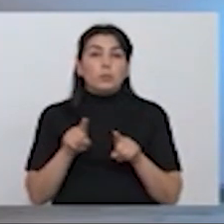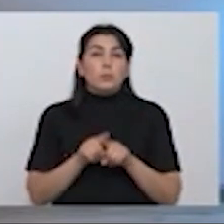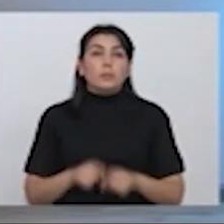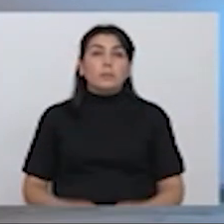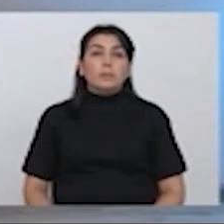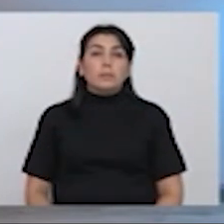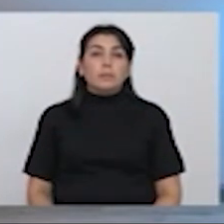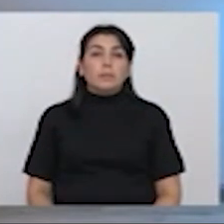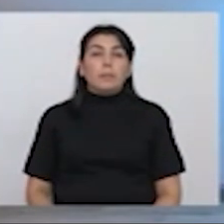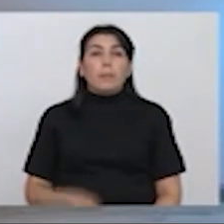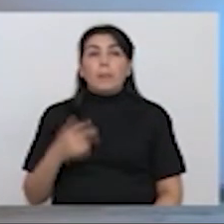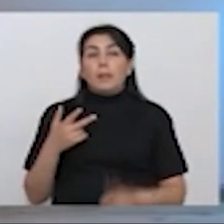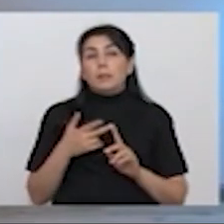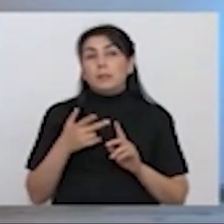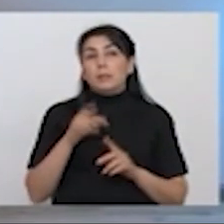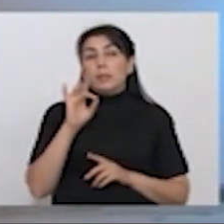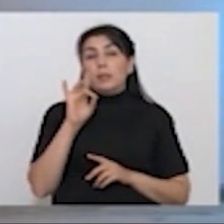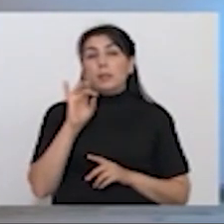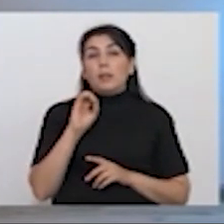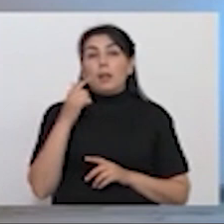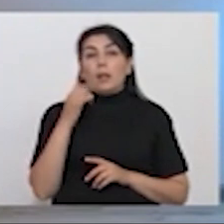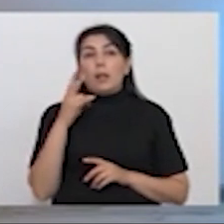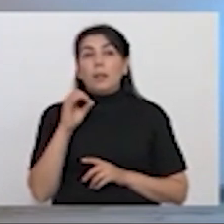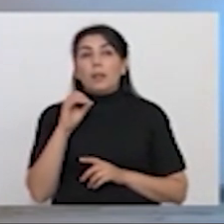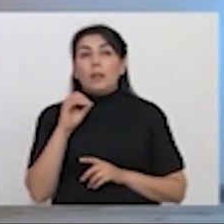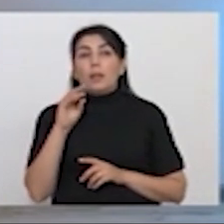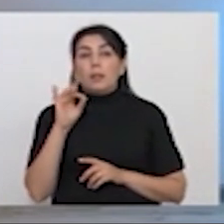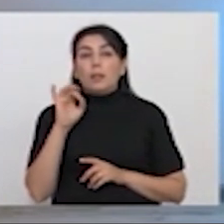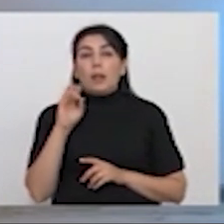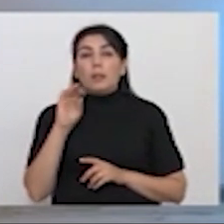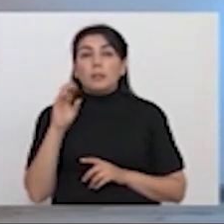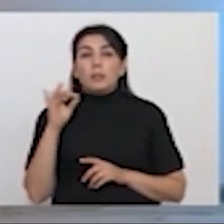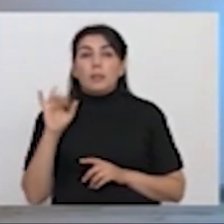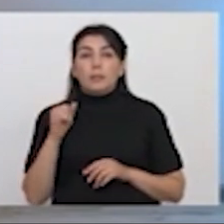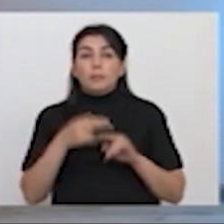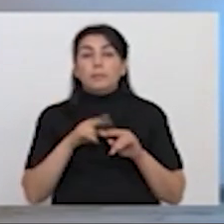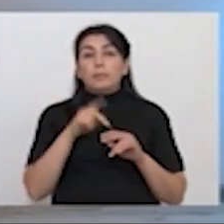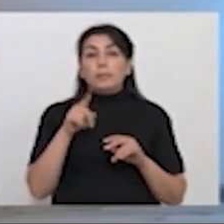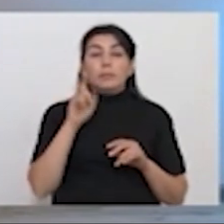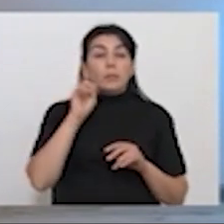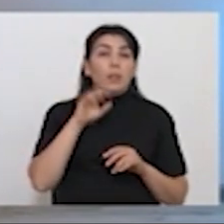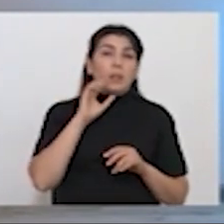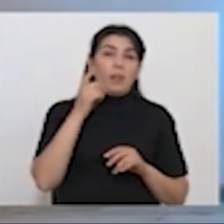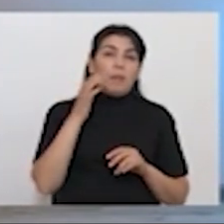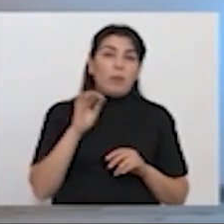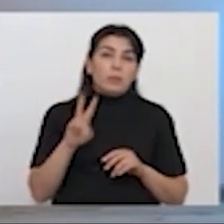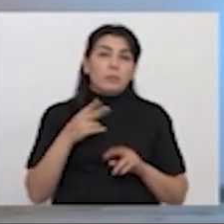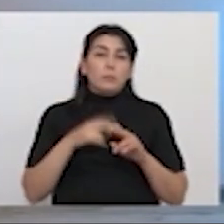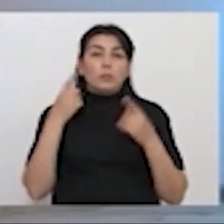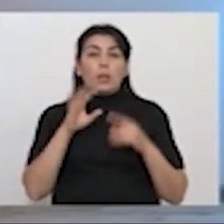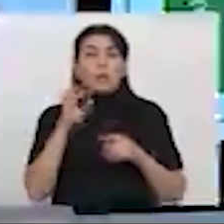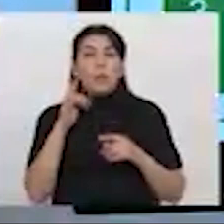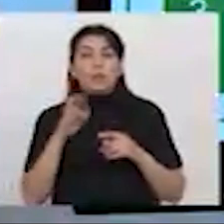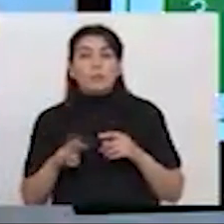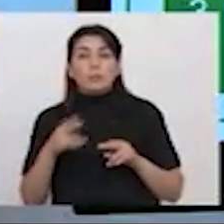bo'ladi va uchinchidan regeneratsiyani ta'minlab beradi. Ya'ni biz bilamiz, hayvonlarda yoki boshqa